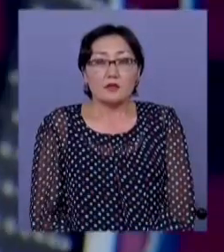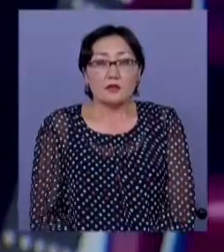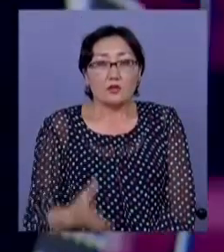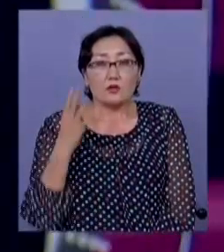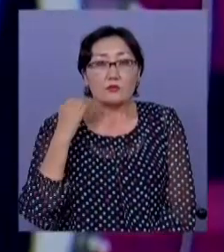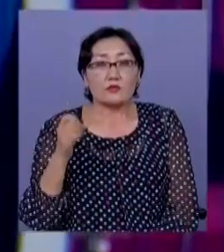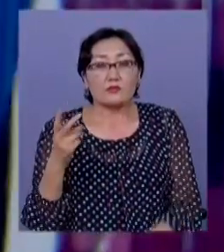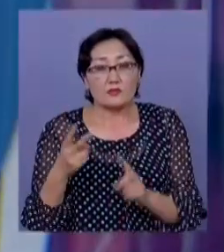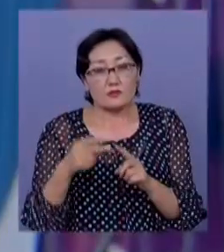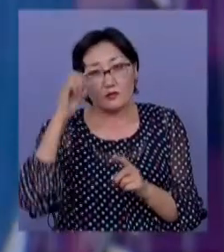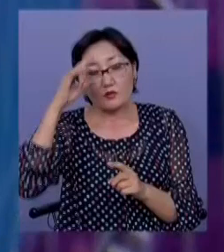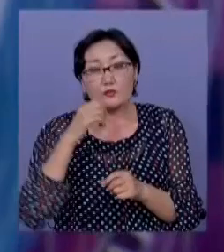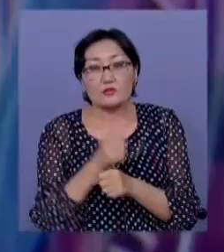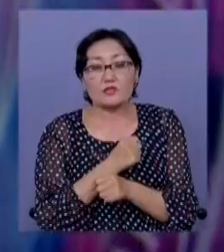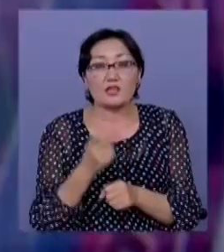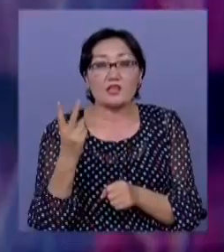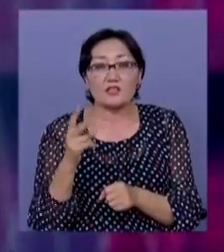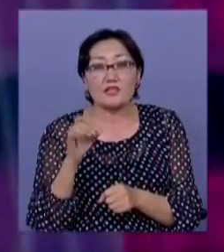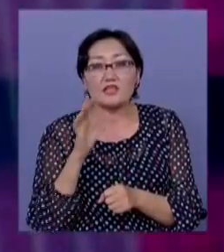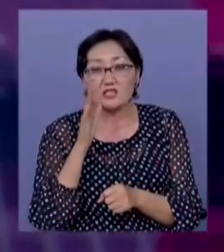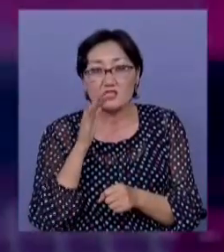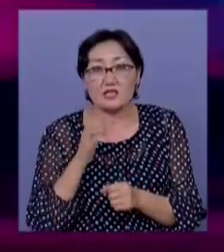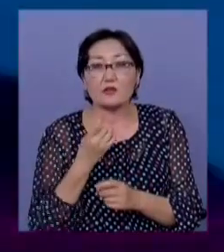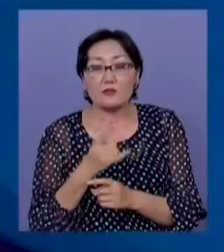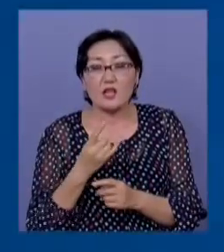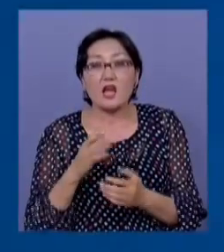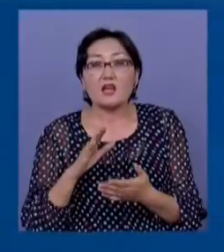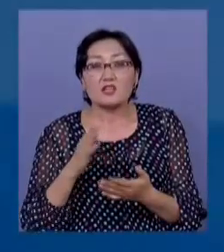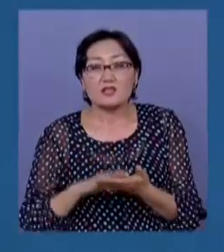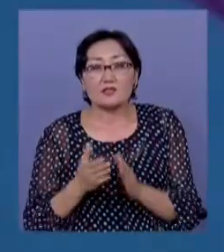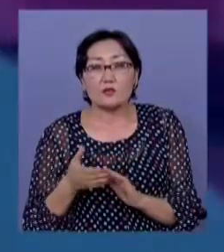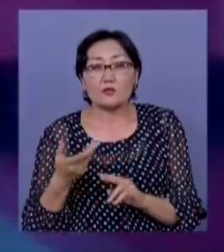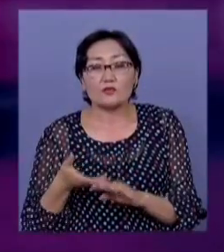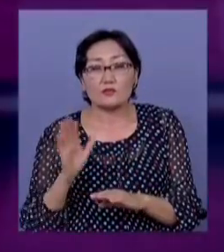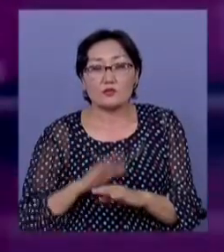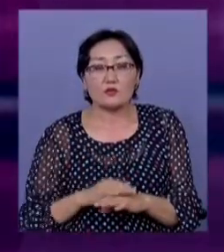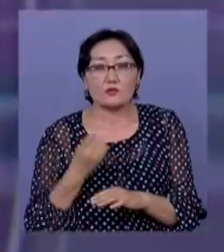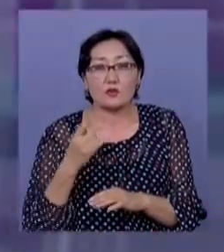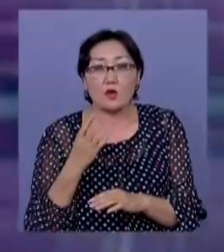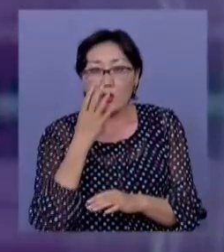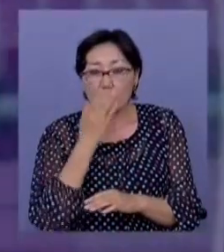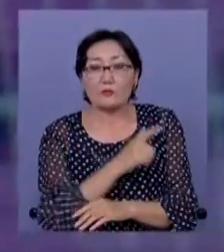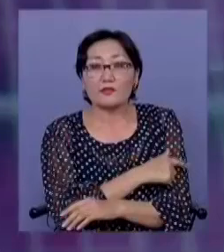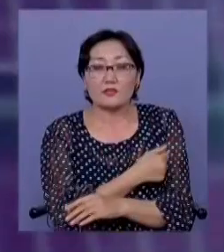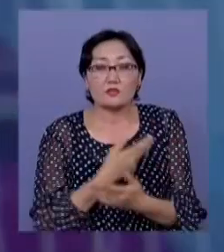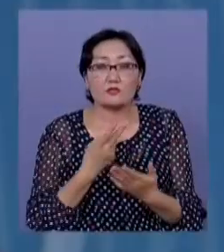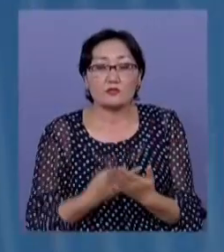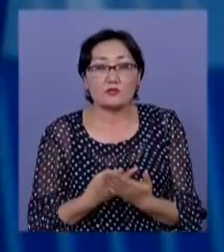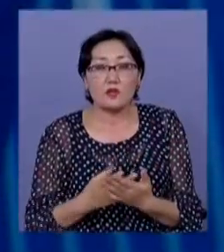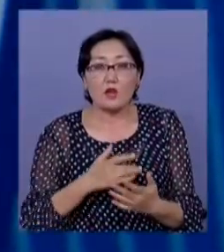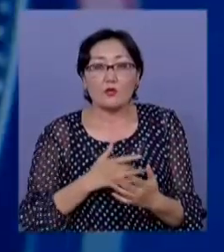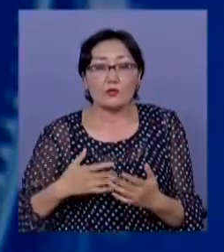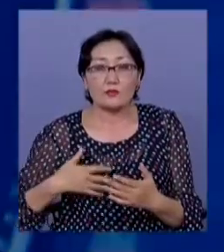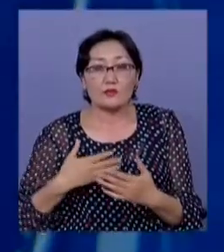Алматыда өгей әкесі сабап тастаған екі жастағы баланың жағдайы әлі қыл үстінде. Бүлдіршін комадан шыққан жоқ. Ол өкпені